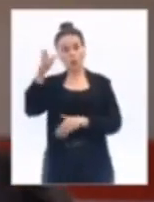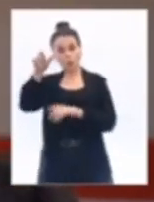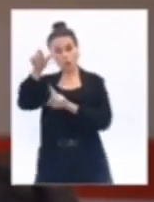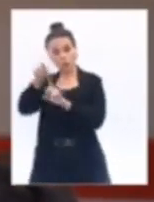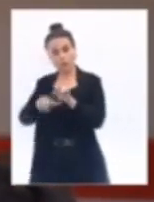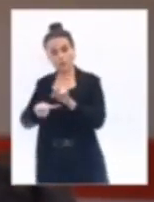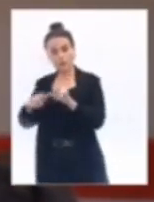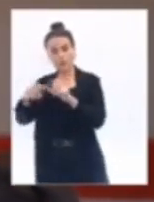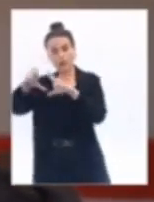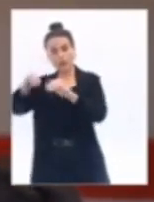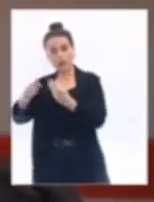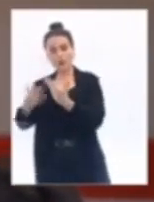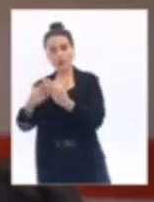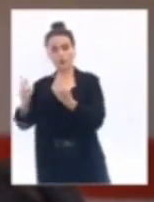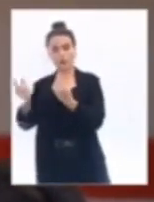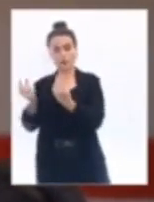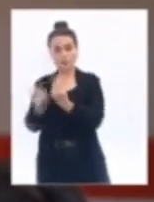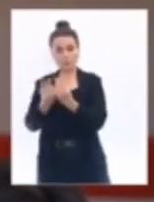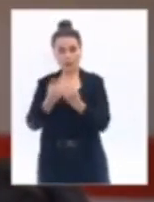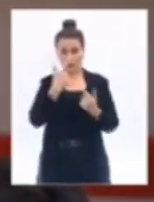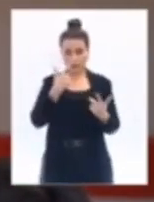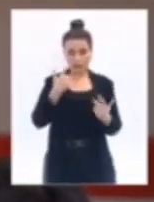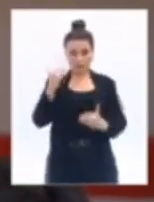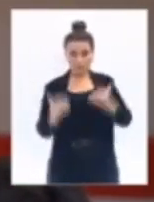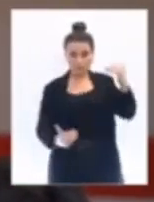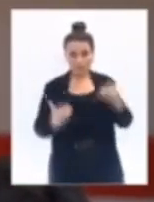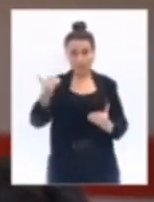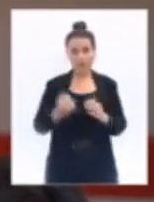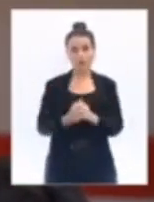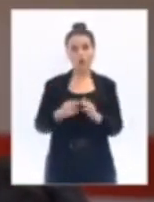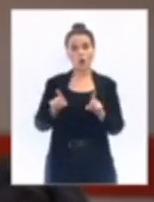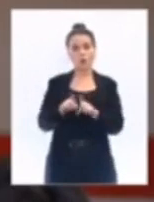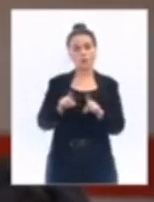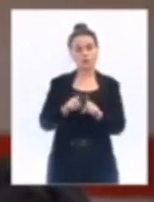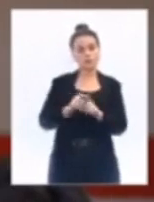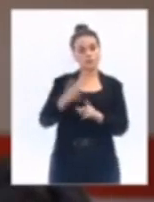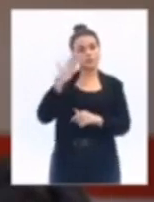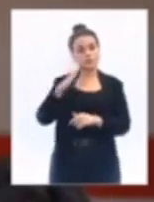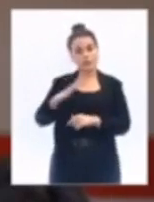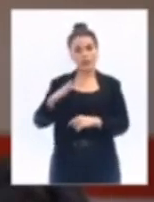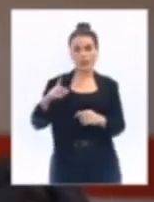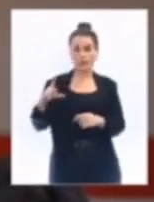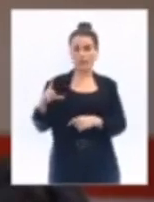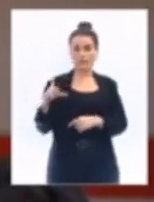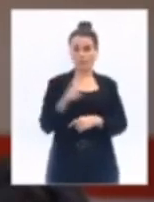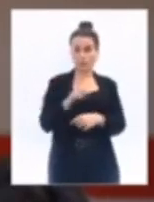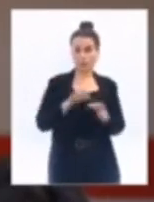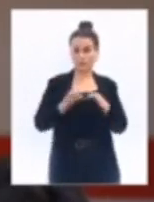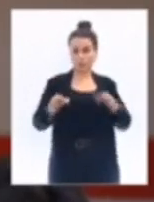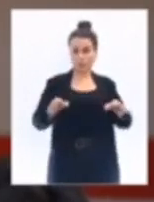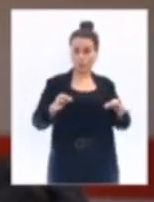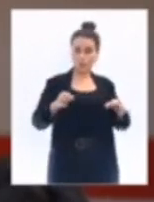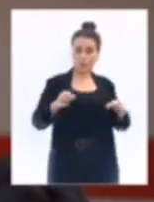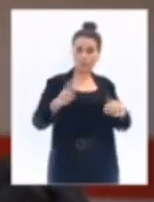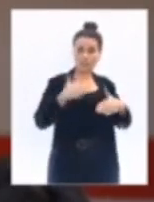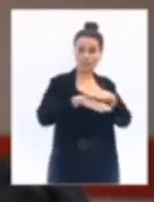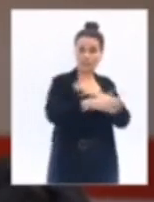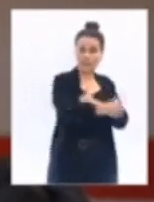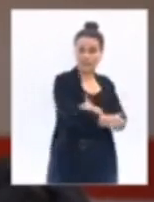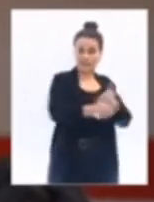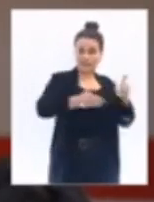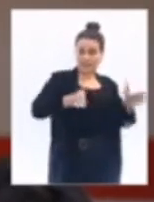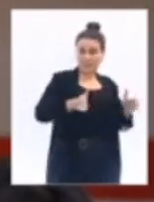question. J'ai parlé des agriculteurs, vous l'avez entendu. Effectivement, j'aurais dû ajouter les pêcheurs qui, bien entendu, pourront